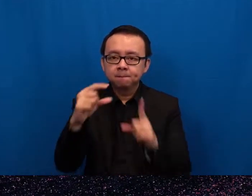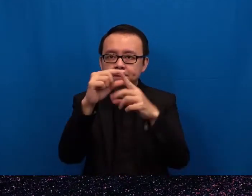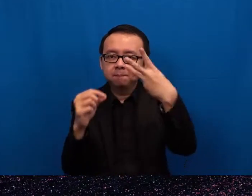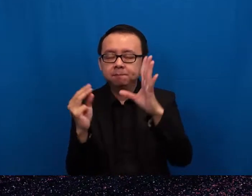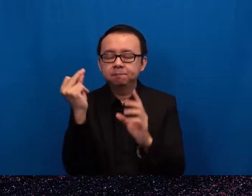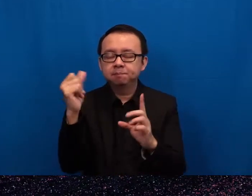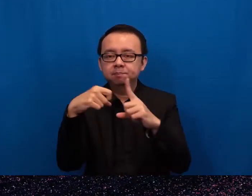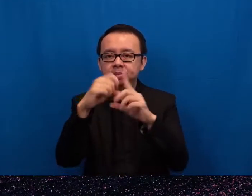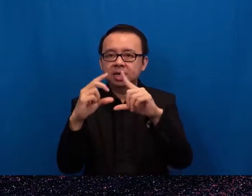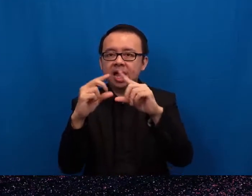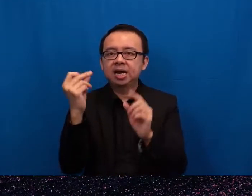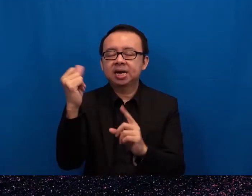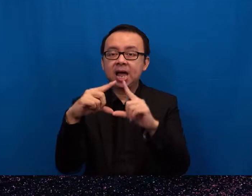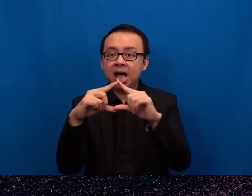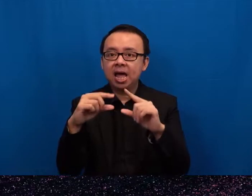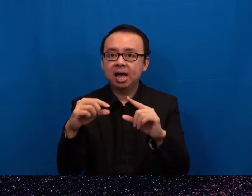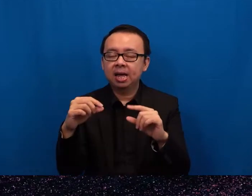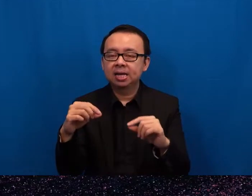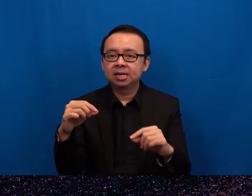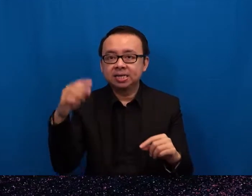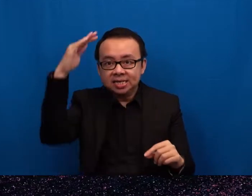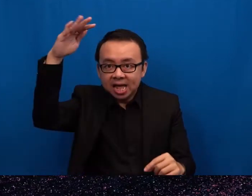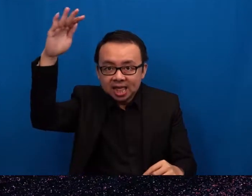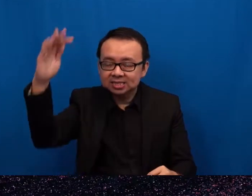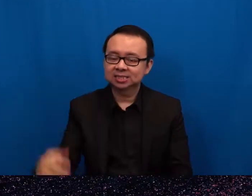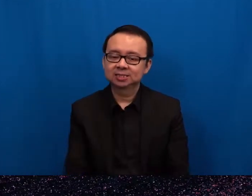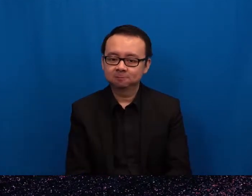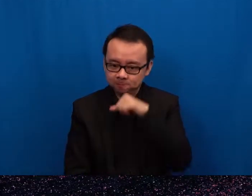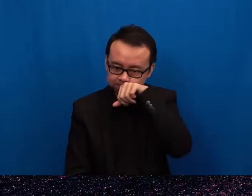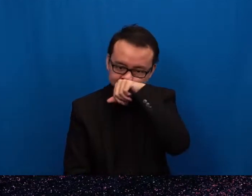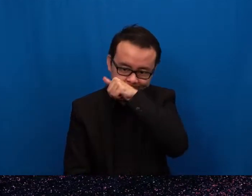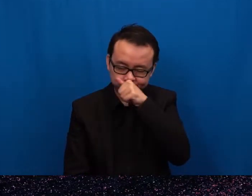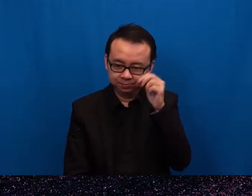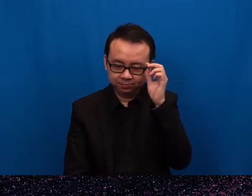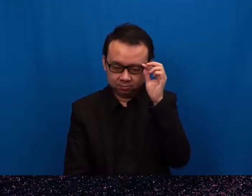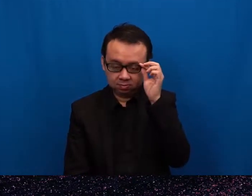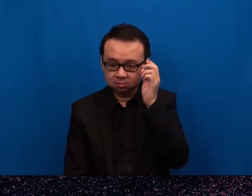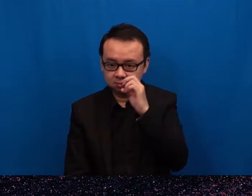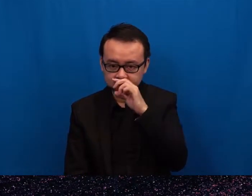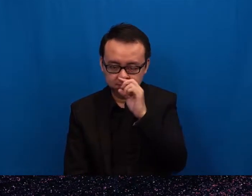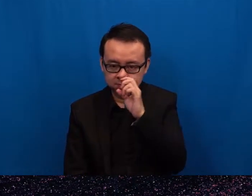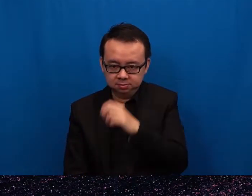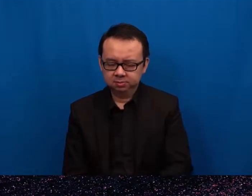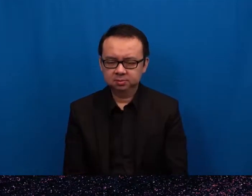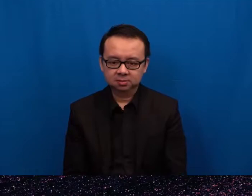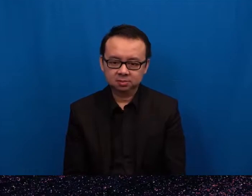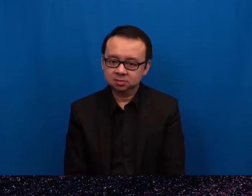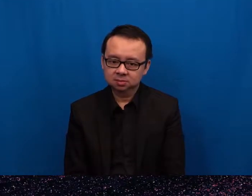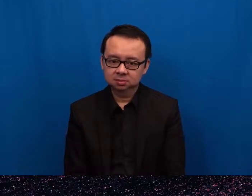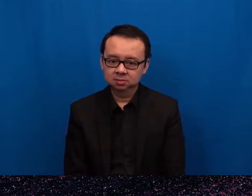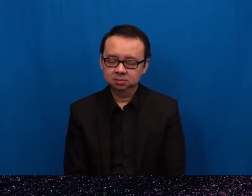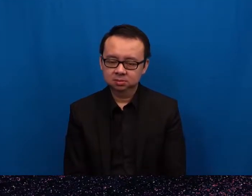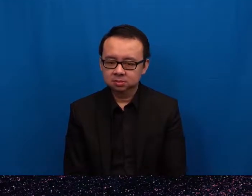sehari-hari. Kita patuhi, kita bijaksana. Jangan kebalik. Hati